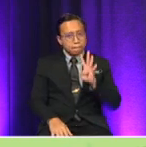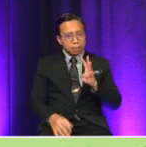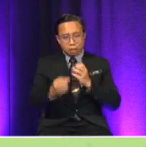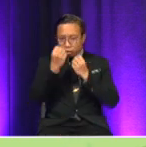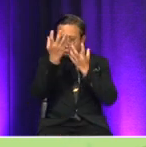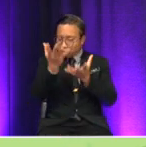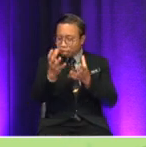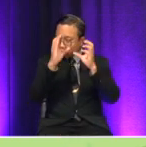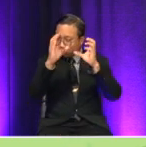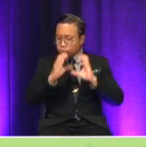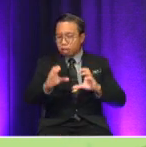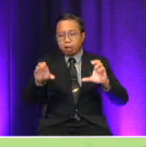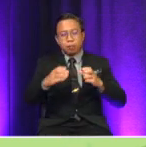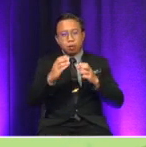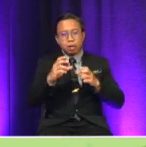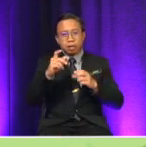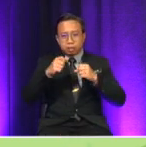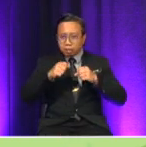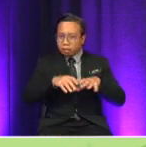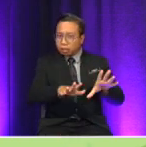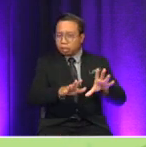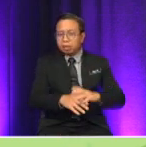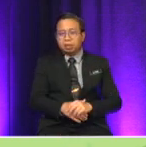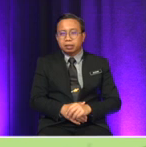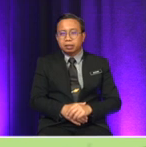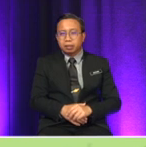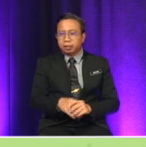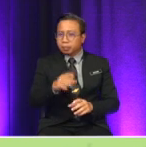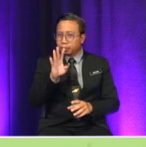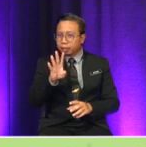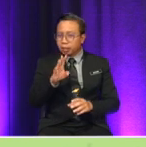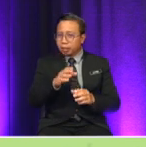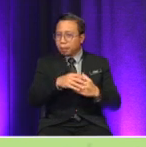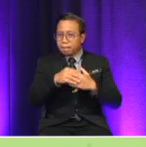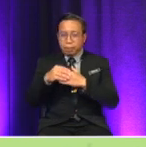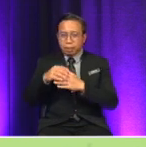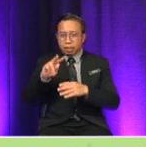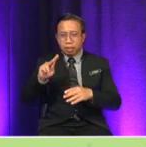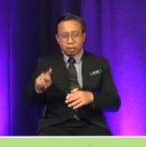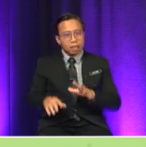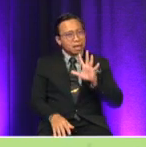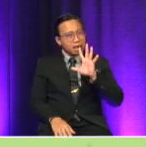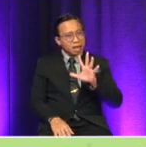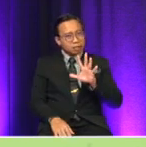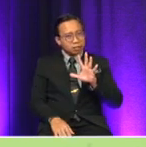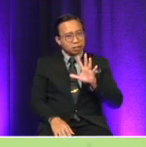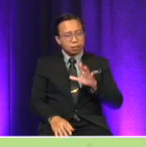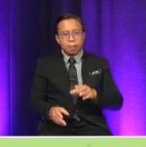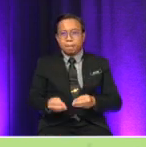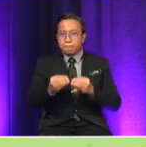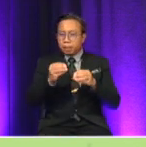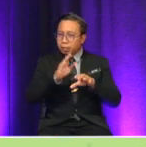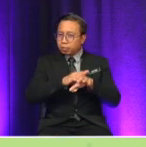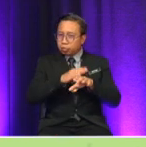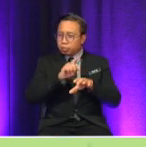anyaman tika. Kelima, membimbing kanak-kanak melakukan anyaman tika. Dan yang terakhir, memberi pujian dan tepukan kepada kanak-kanak. Okey, saya pun nak